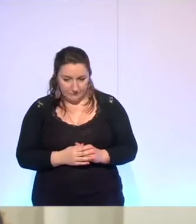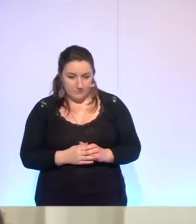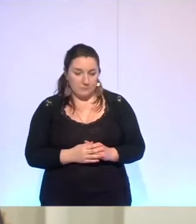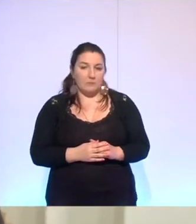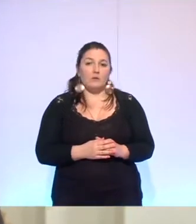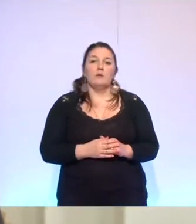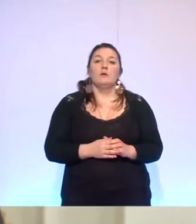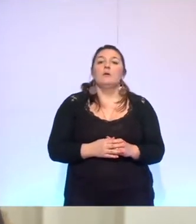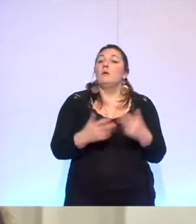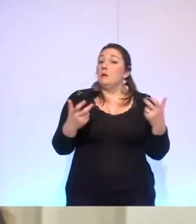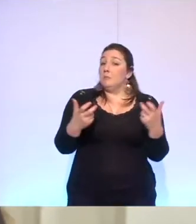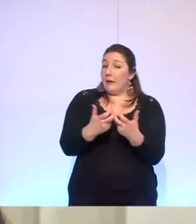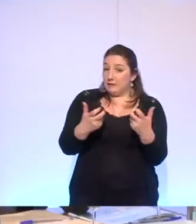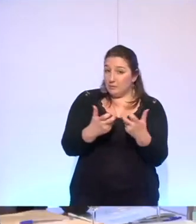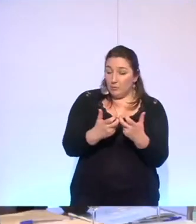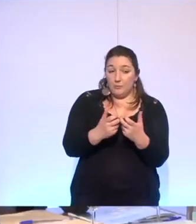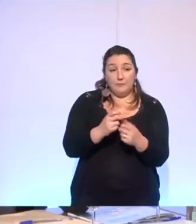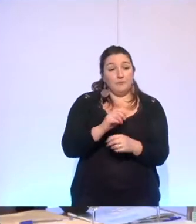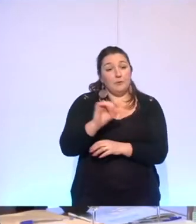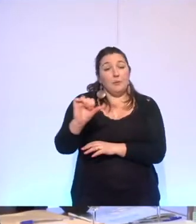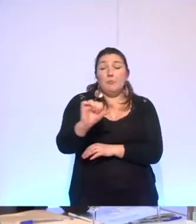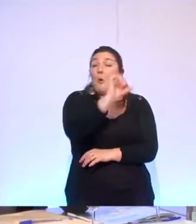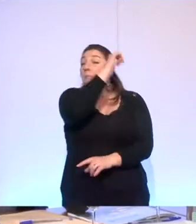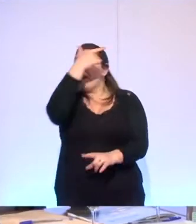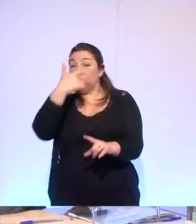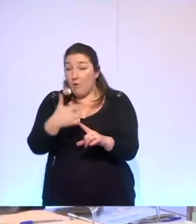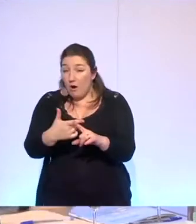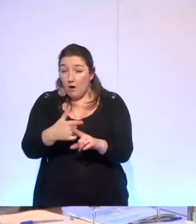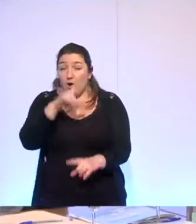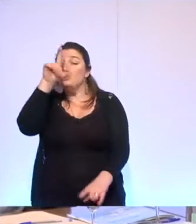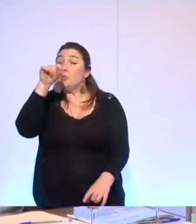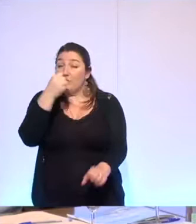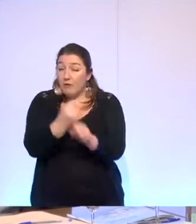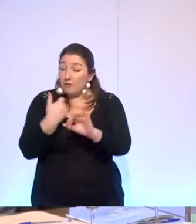exemple, si pour la première fois depuis 20 ans,